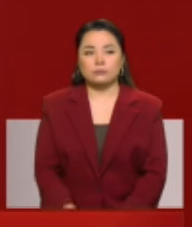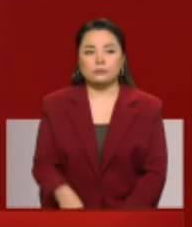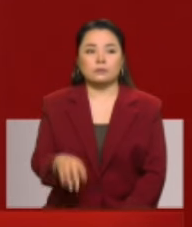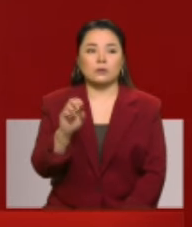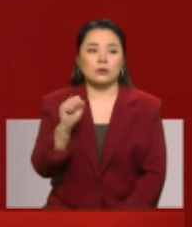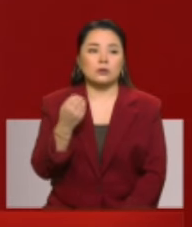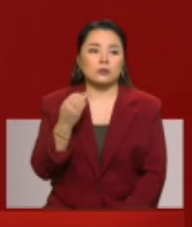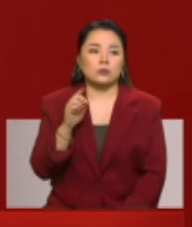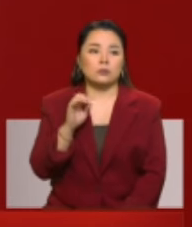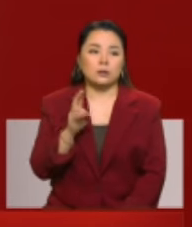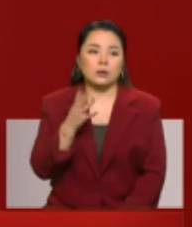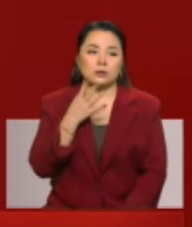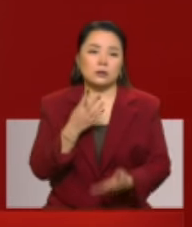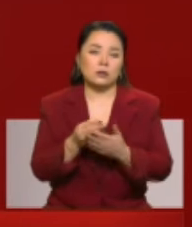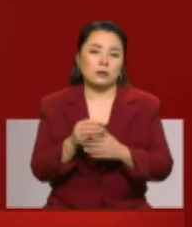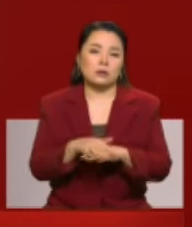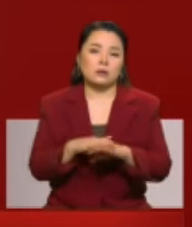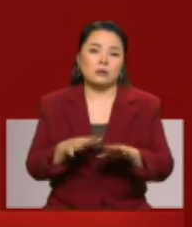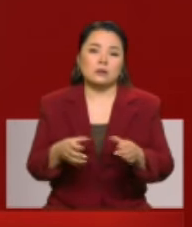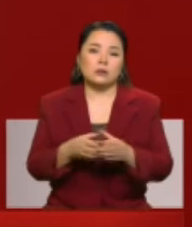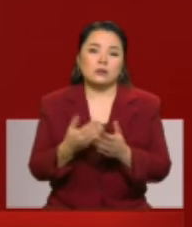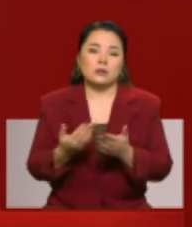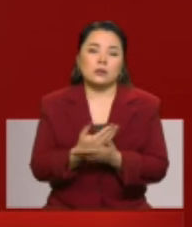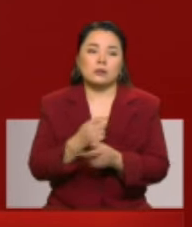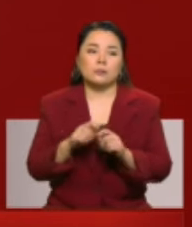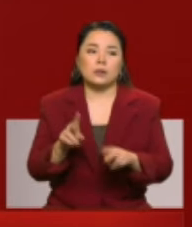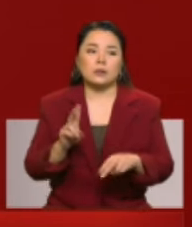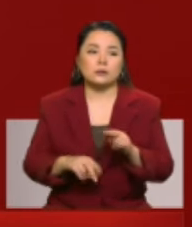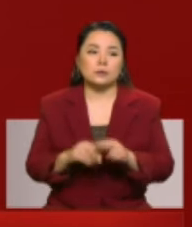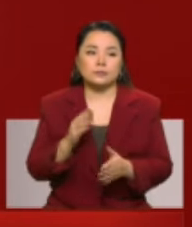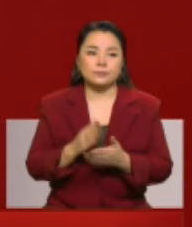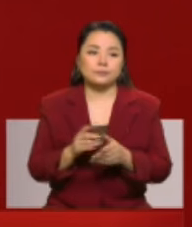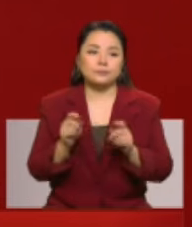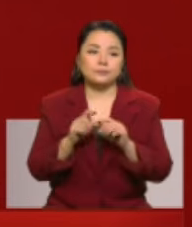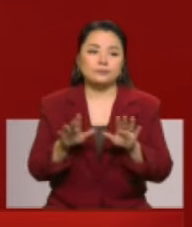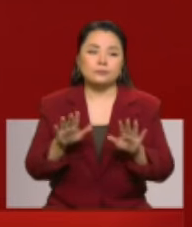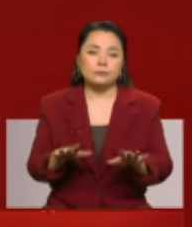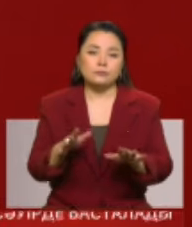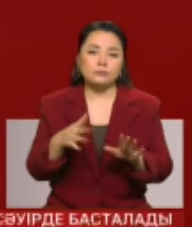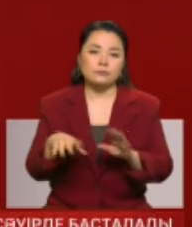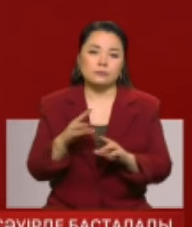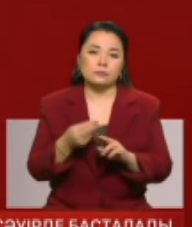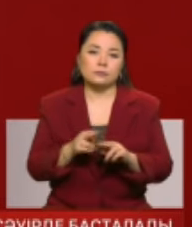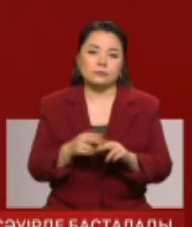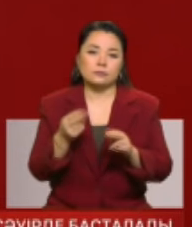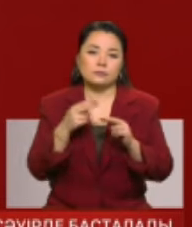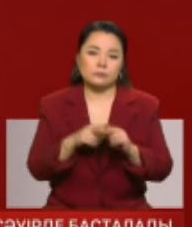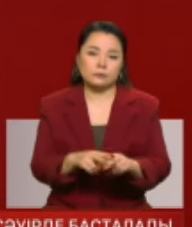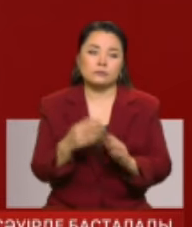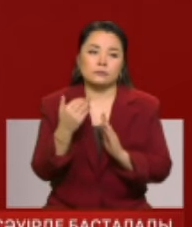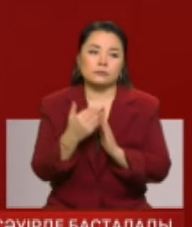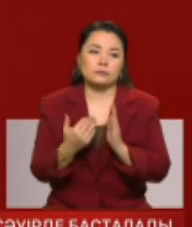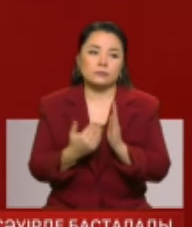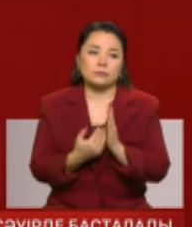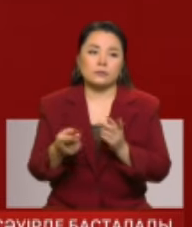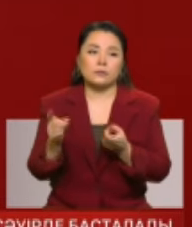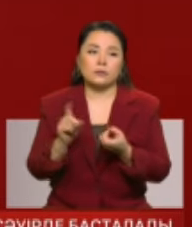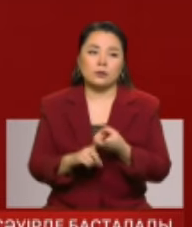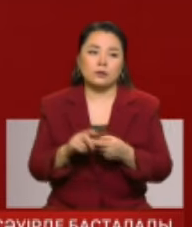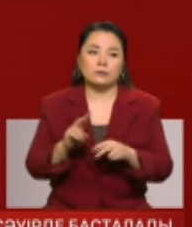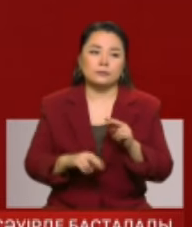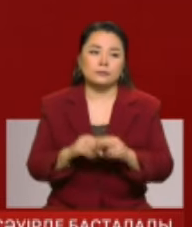Ашыбылақ ауылына қарасты Ақжол саяжайында жаңа мектеп ашылды. Білім ордасы мемлекеттің жан басына қаржыландыру бағдарламасы аясында